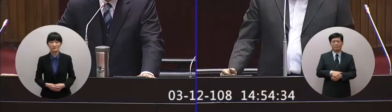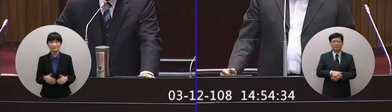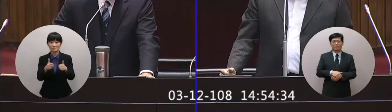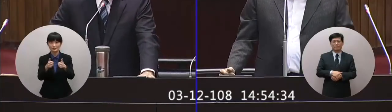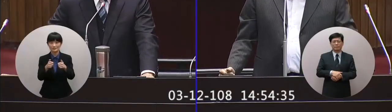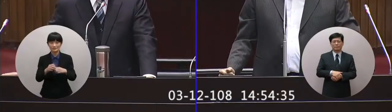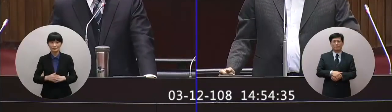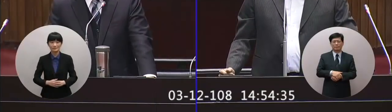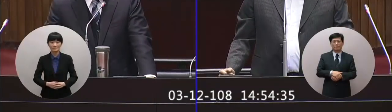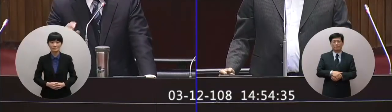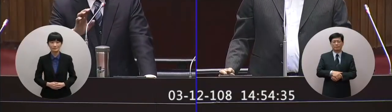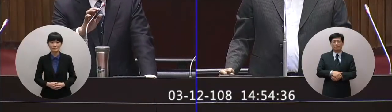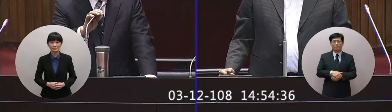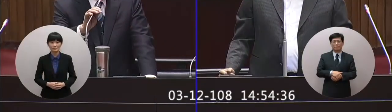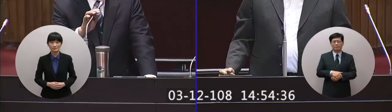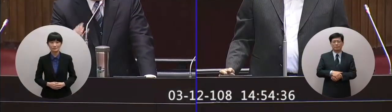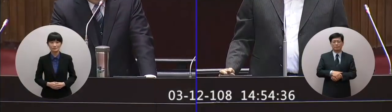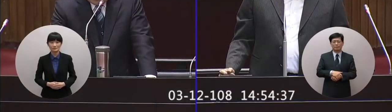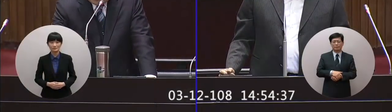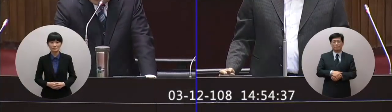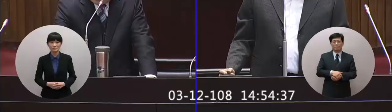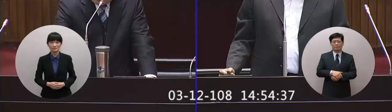谢，你